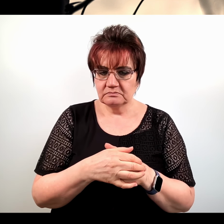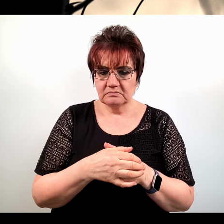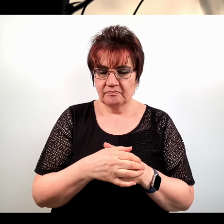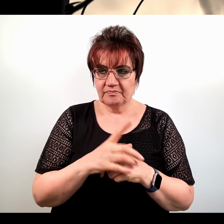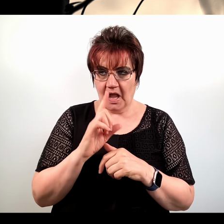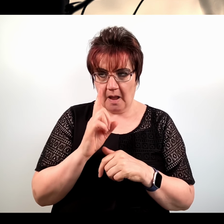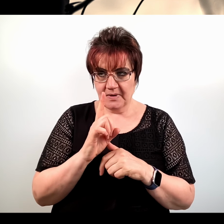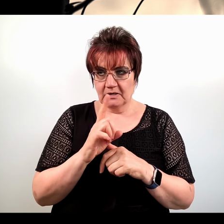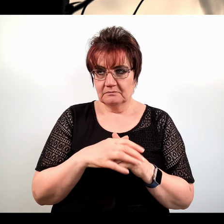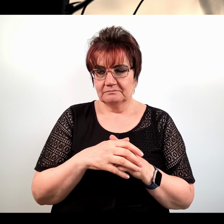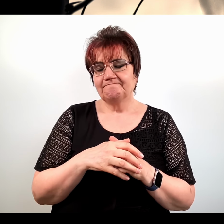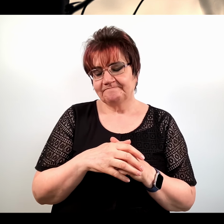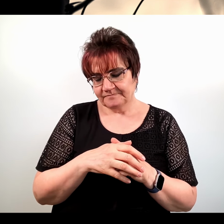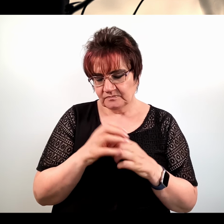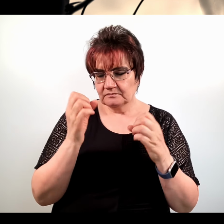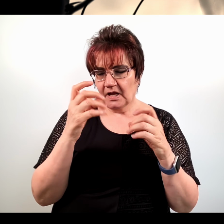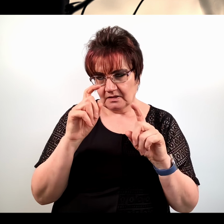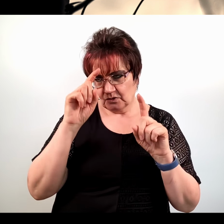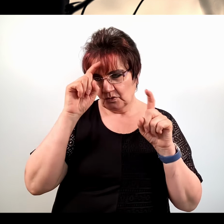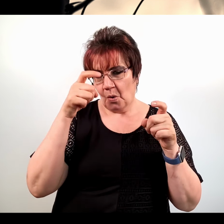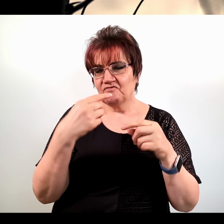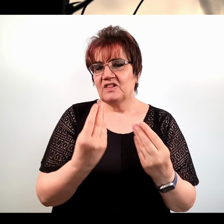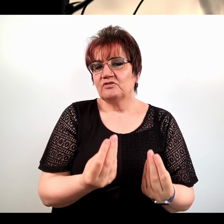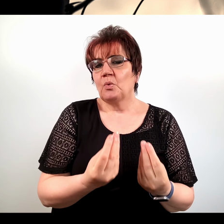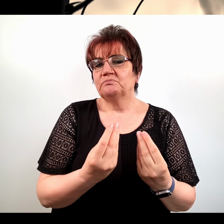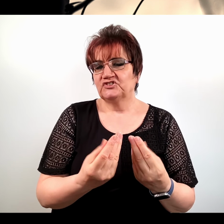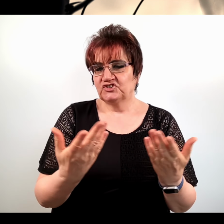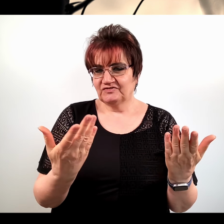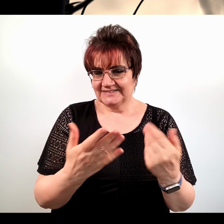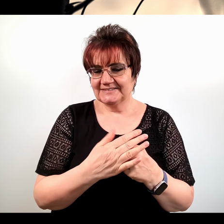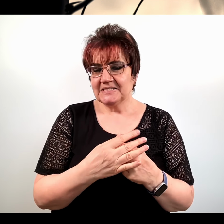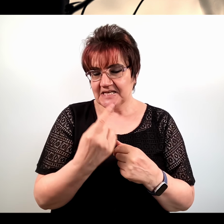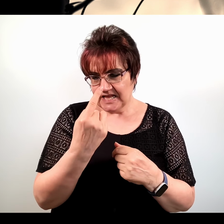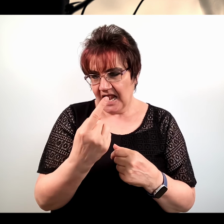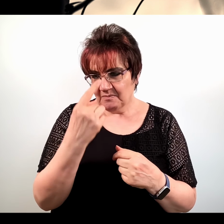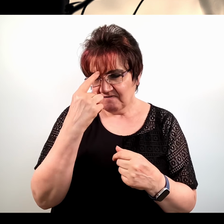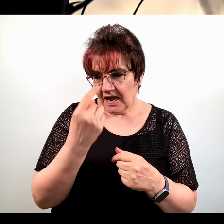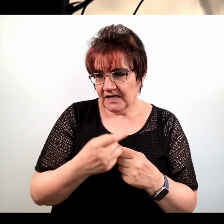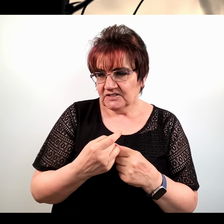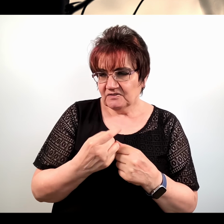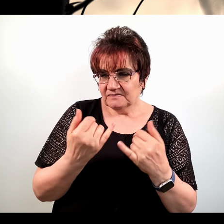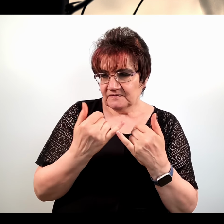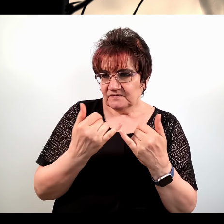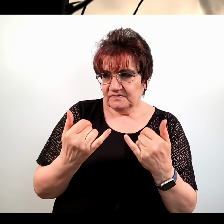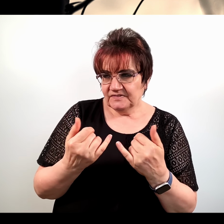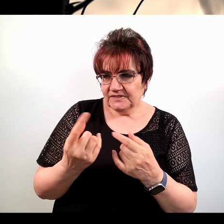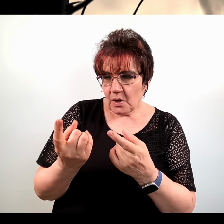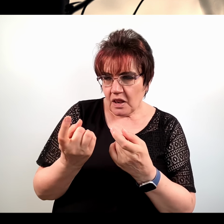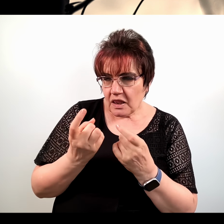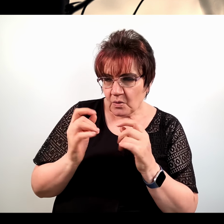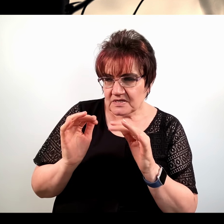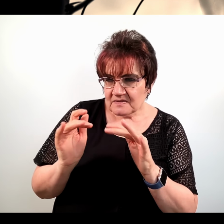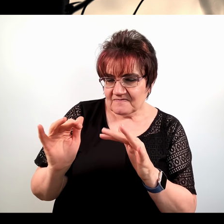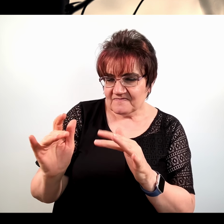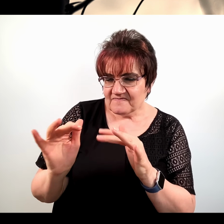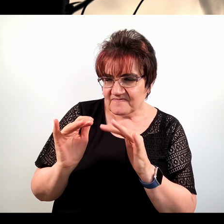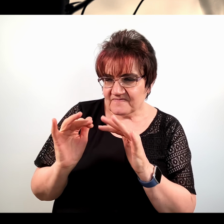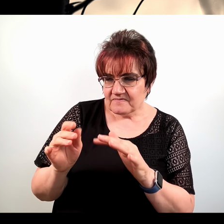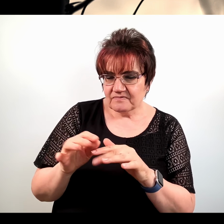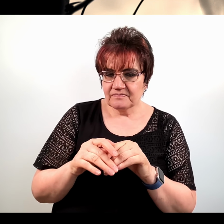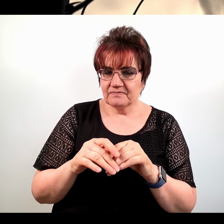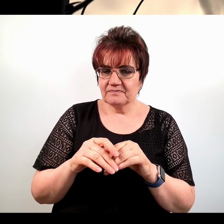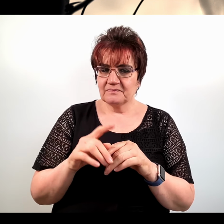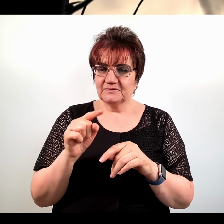Aber der Teufel wäre nicht der Teufel, wenn er nicht wüsste, wie er die Beine überreden könnte. So